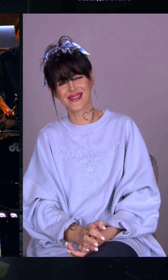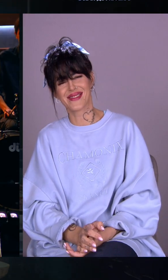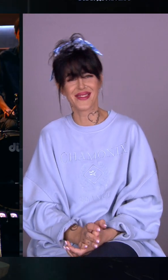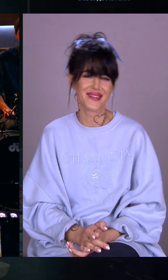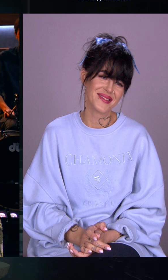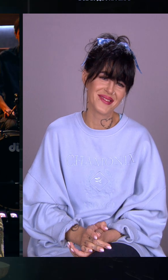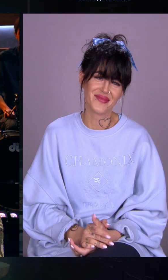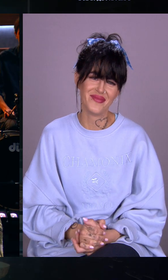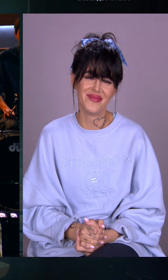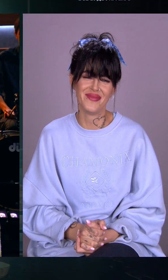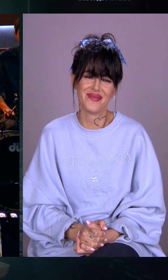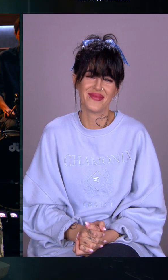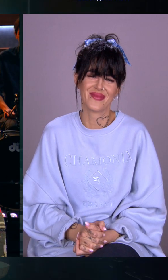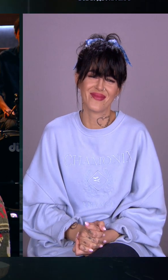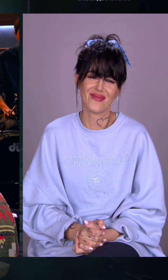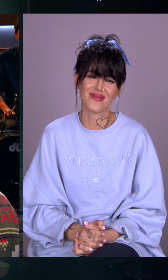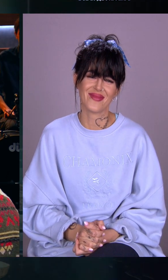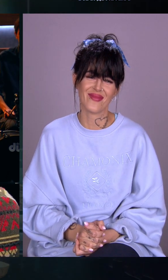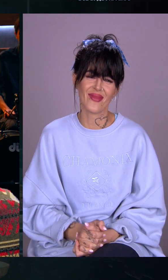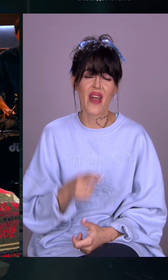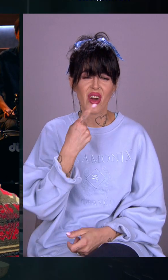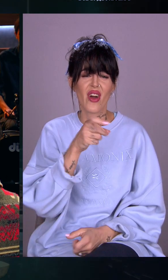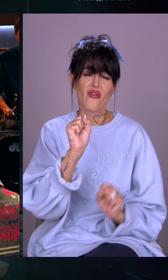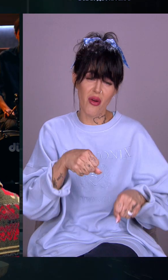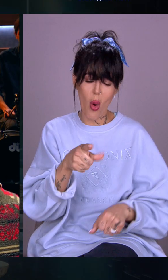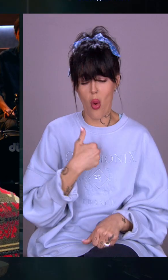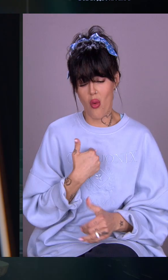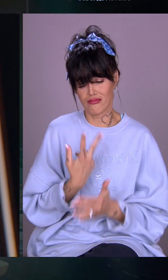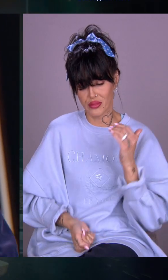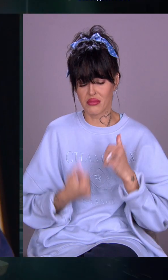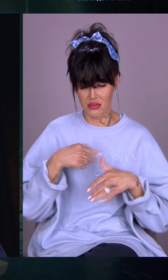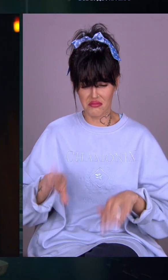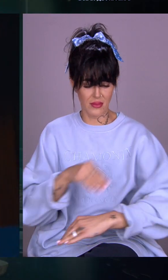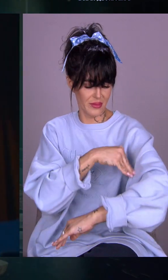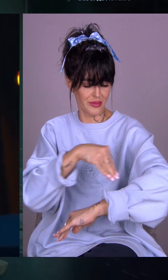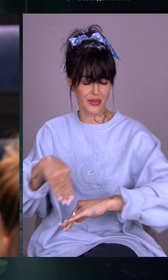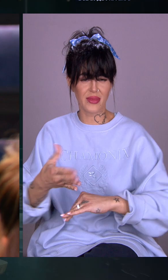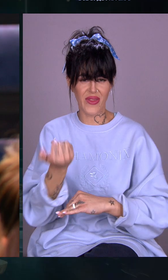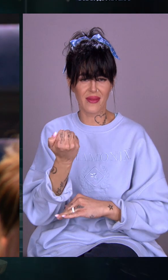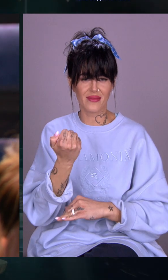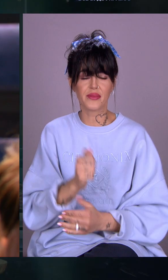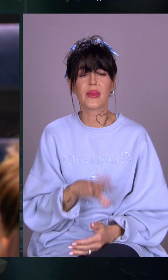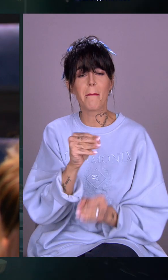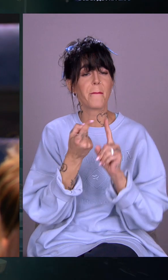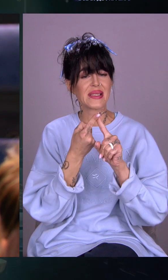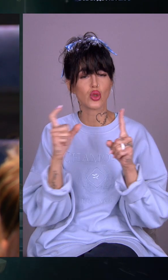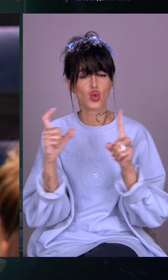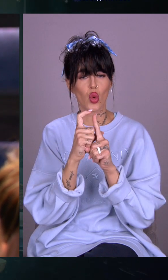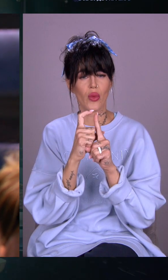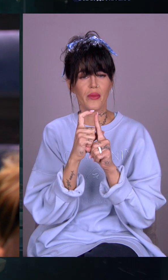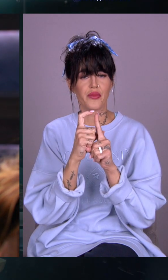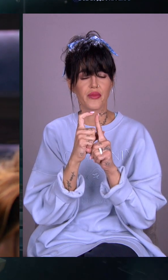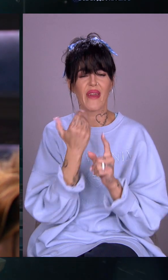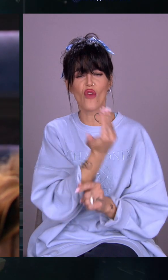Він зараз хоче програти. Можеш бобочку вже набивати, якщо хочеш. Все, давайте. Перше слово, ну хай буде з